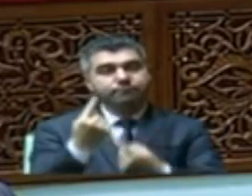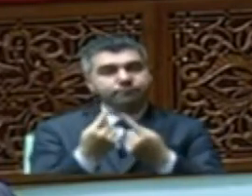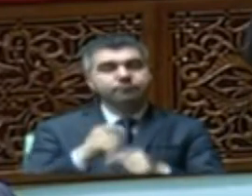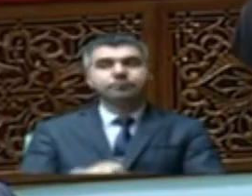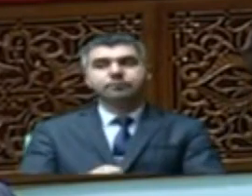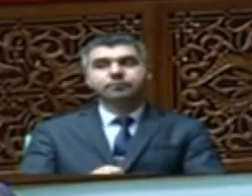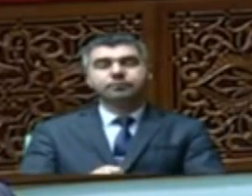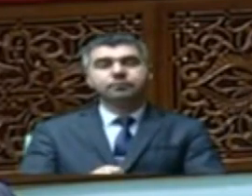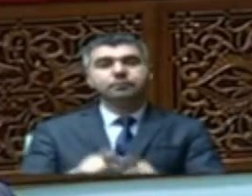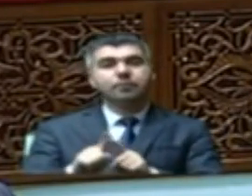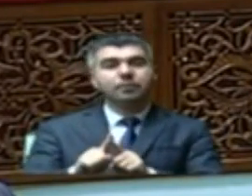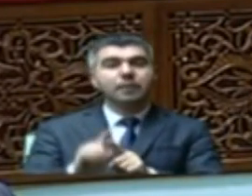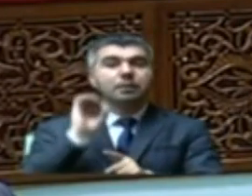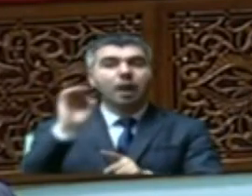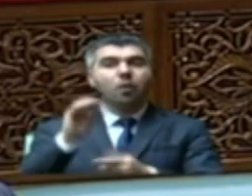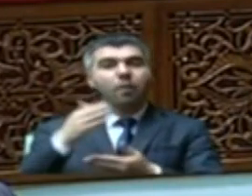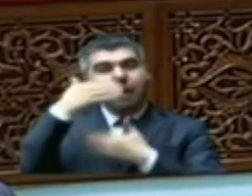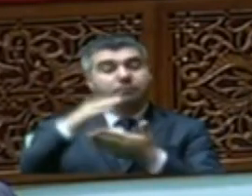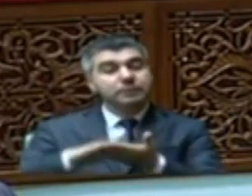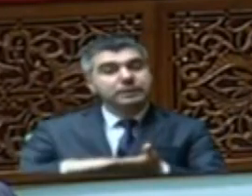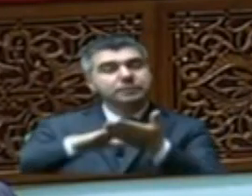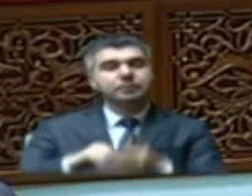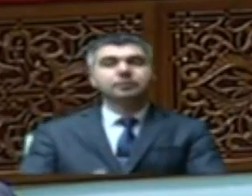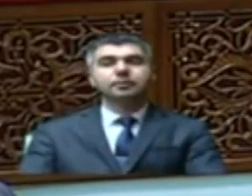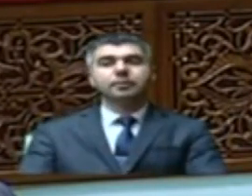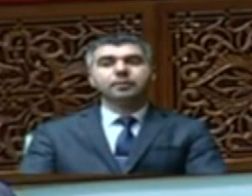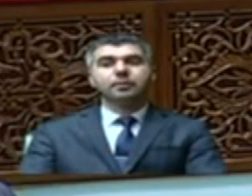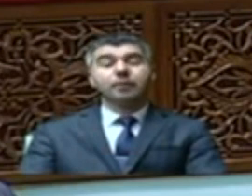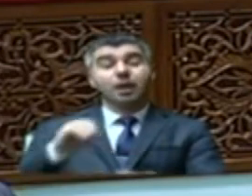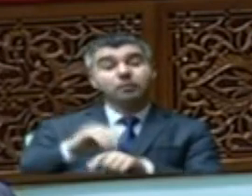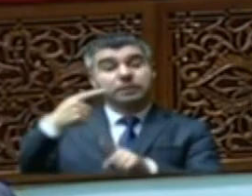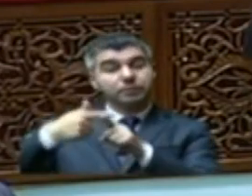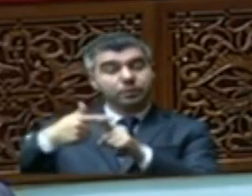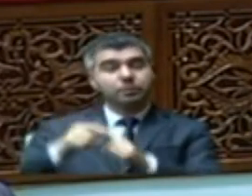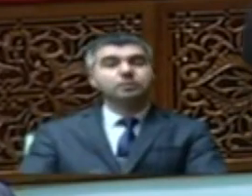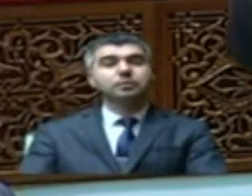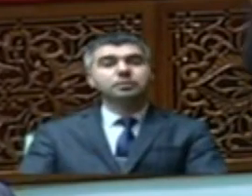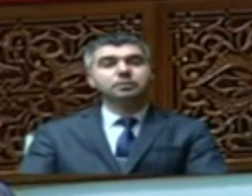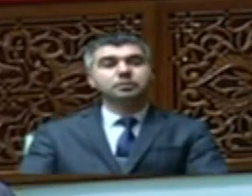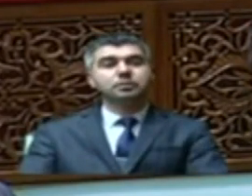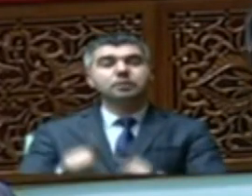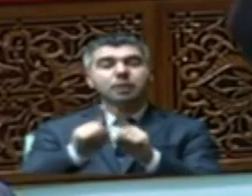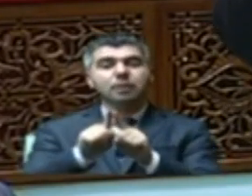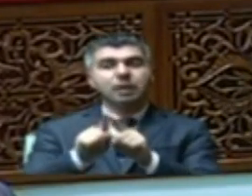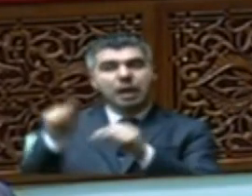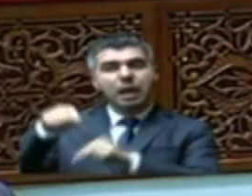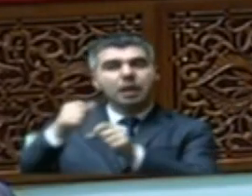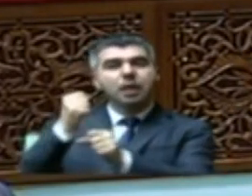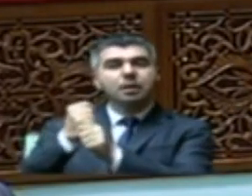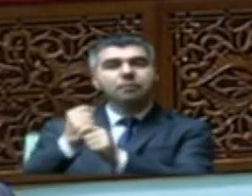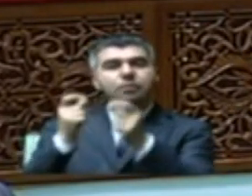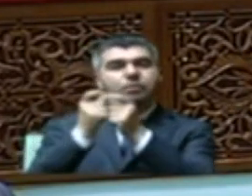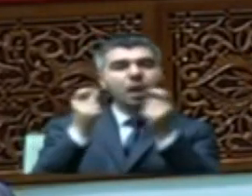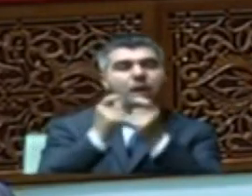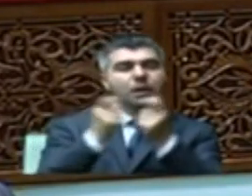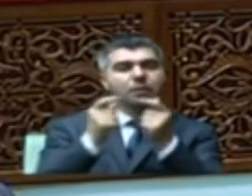لهذا الجانب ديال المستهلك. ايضا السيد الوزير، المهنيون قدموا بمجموعه من من من